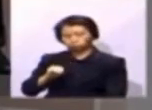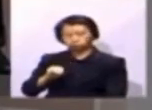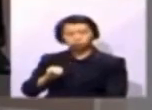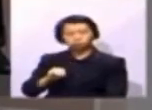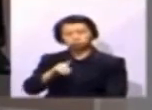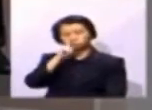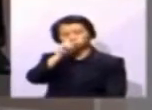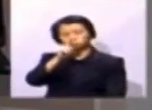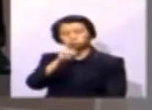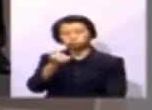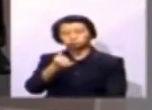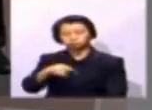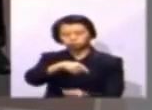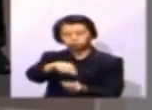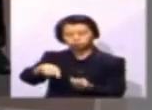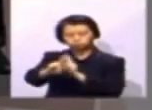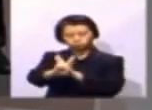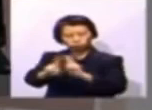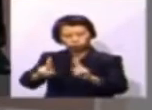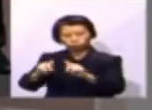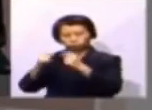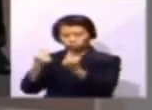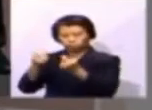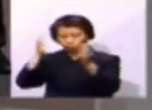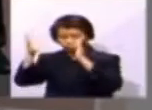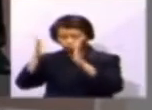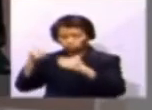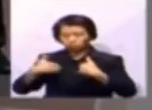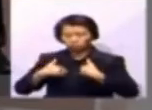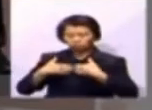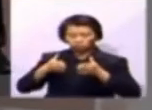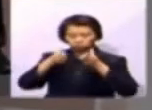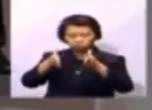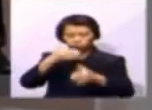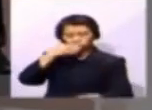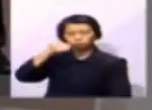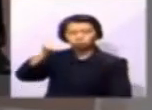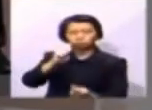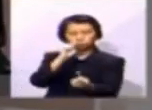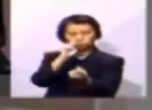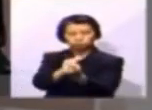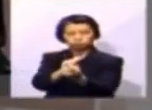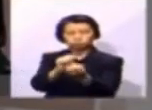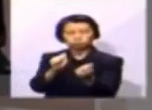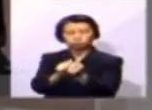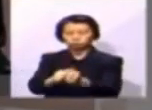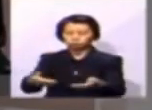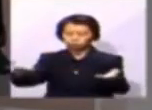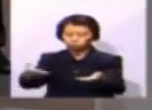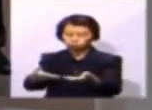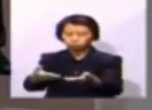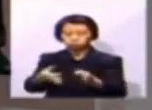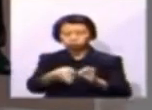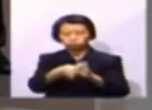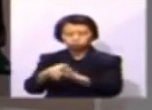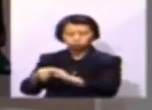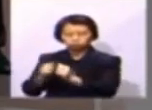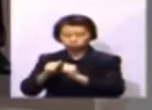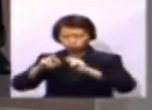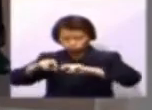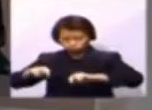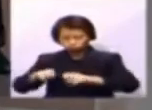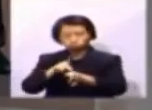ingin memastikan persediaan kontinjen negara berada pada landasan terbaik dan tepat dengan memperkenal kesinambungan